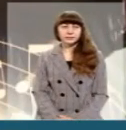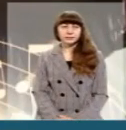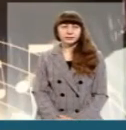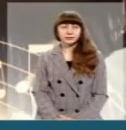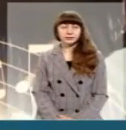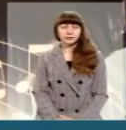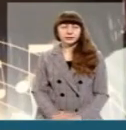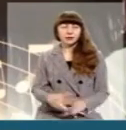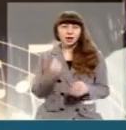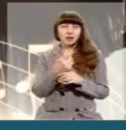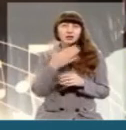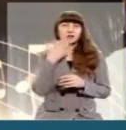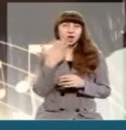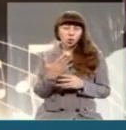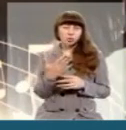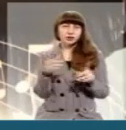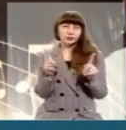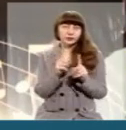адами бір болмысындағы бір